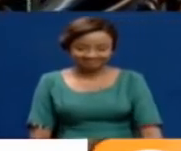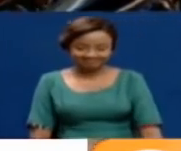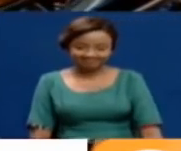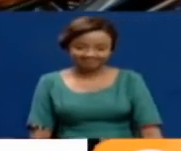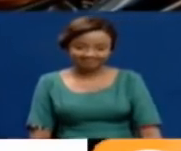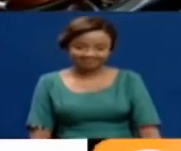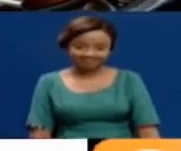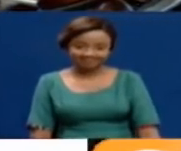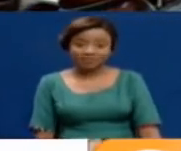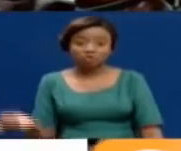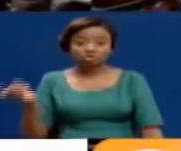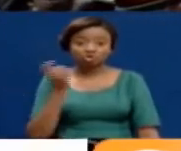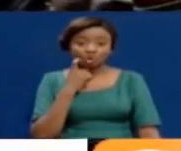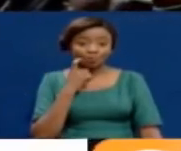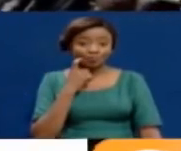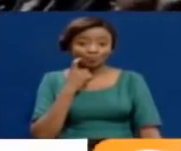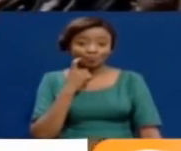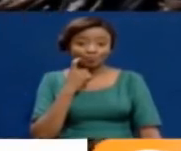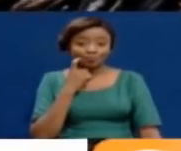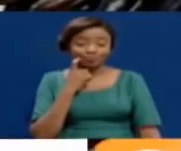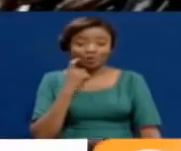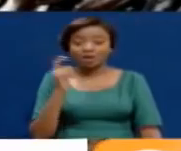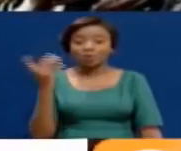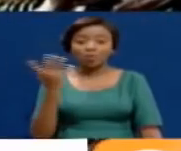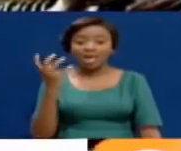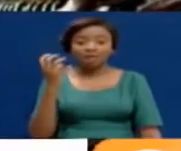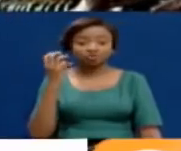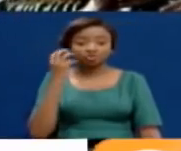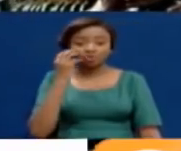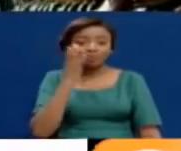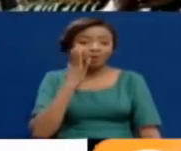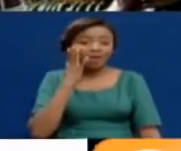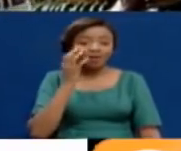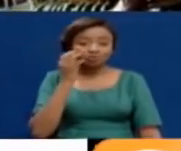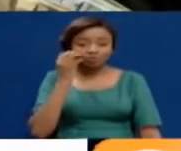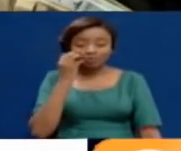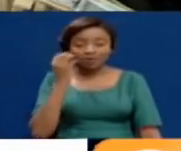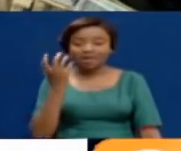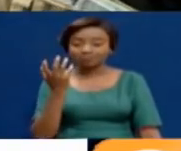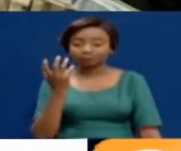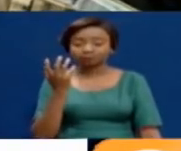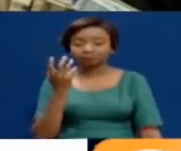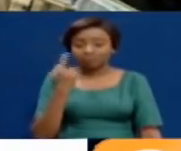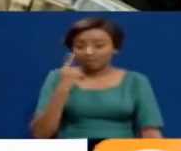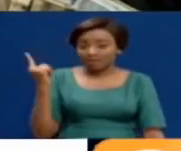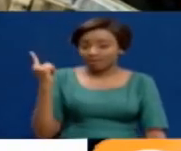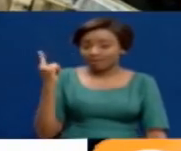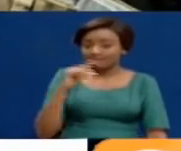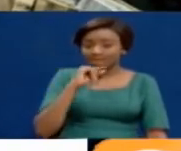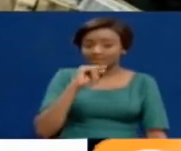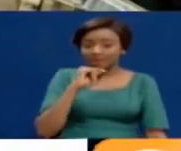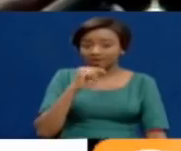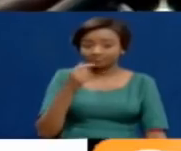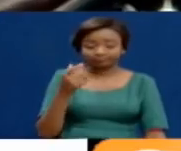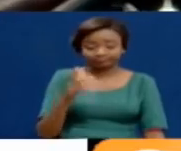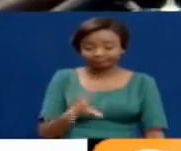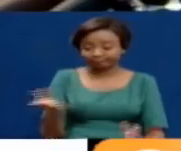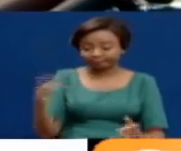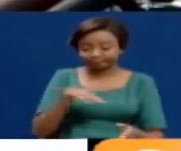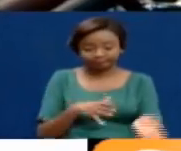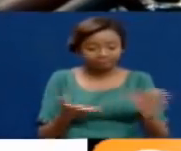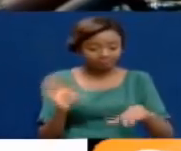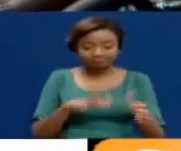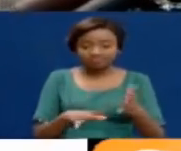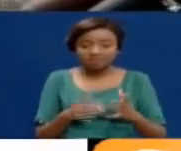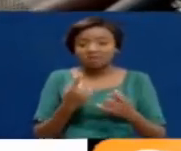Katika duka hili lililoko katika barabara ya Tombo ya jijini Nairobi, John Gitau anapangua bidhaa zake. Hata hivyo,